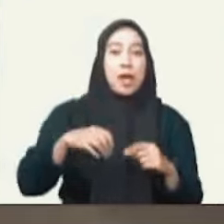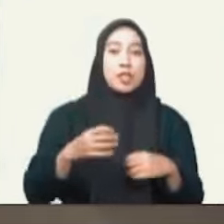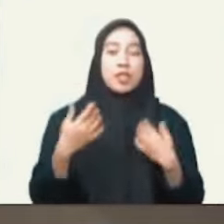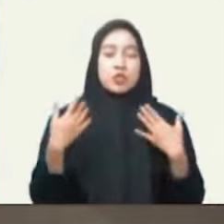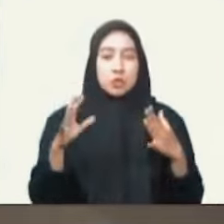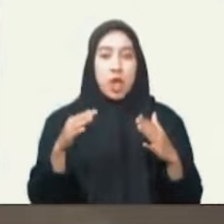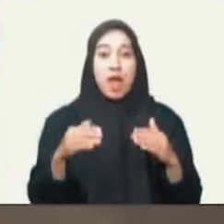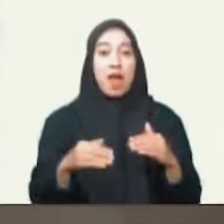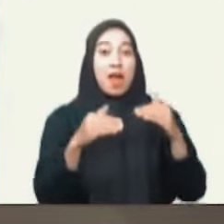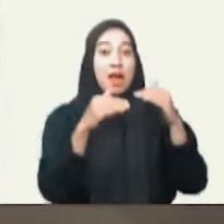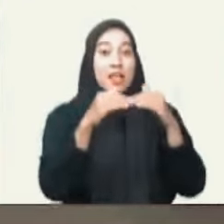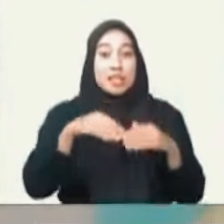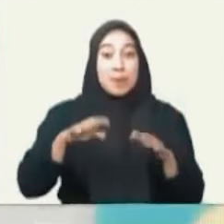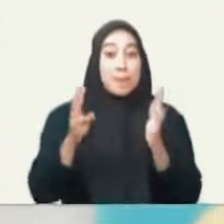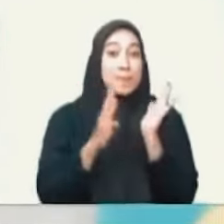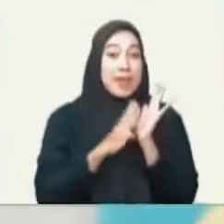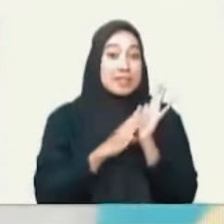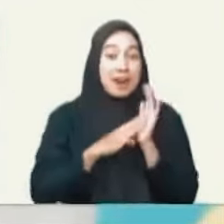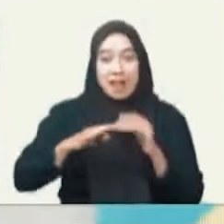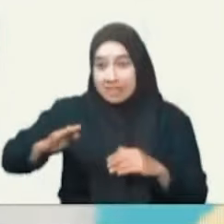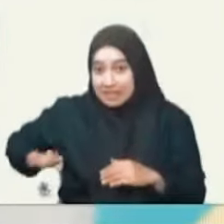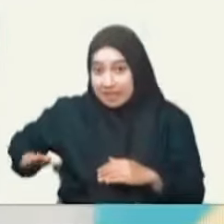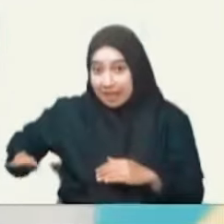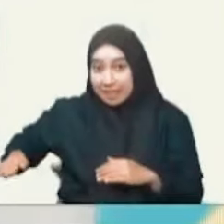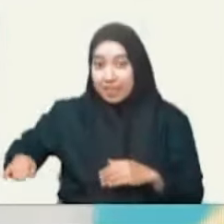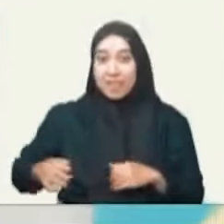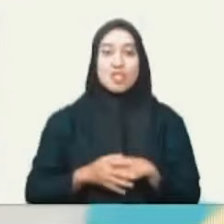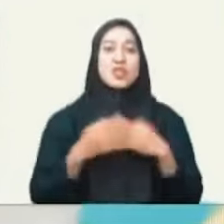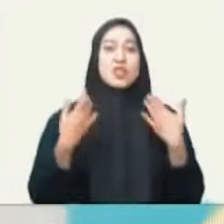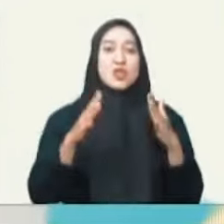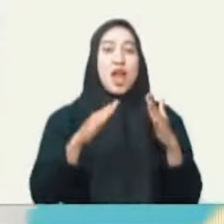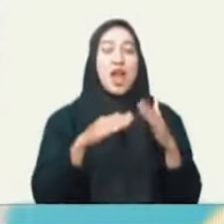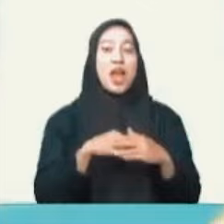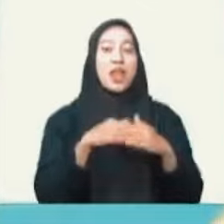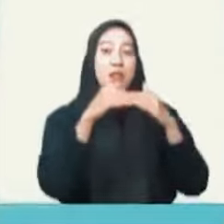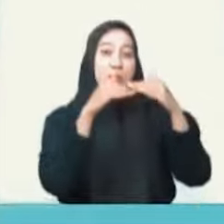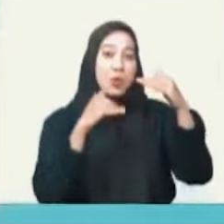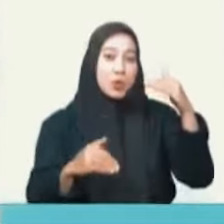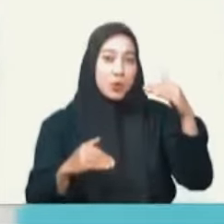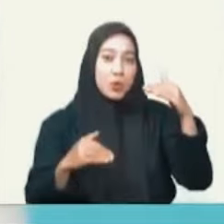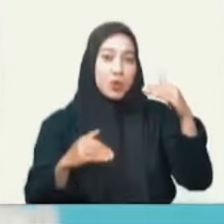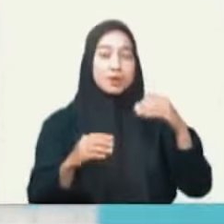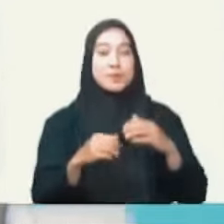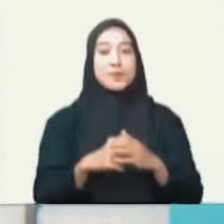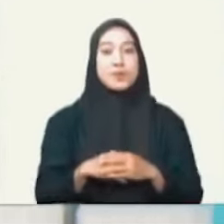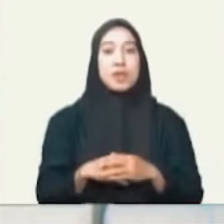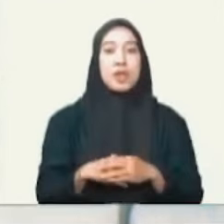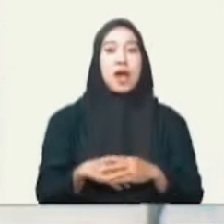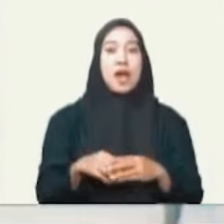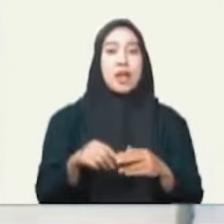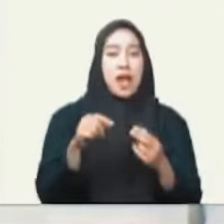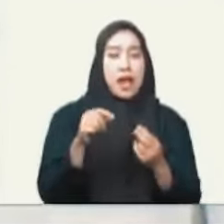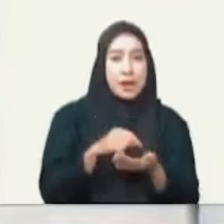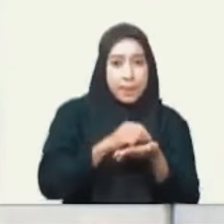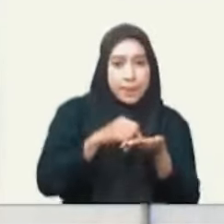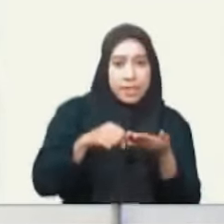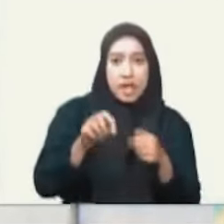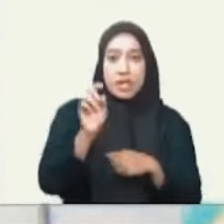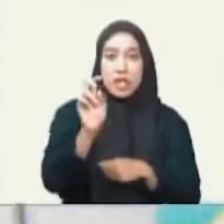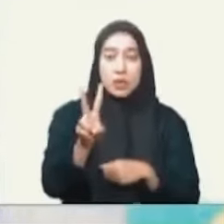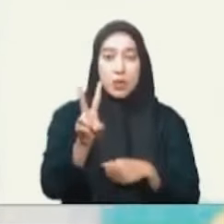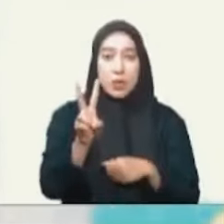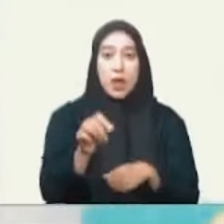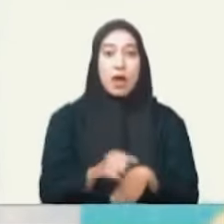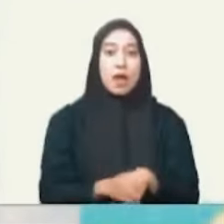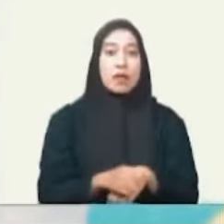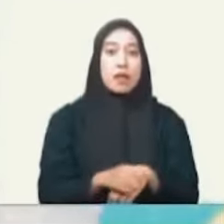sudah turun. Setelah kami turun, ternyata itu turun karena di sini ada penilaian dua. Ada yang